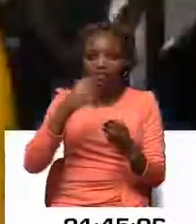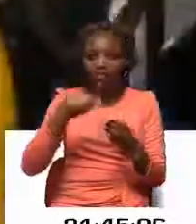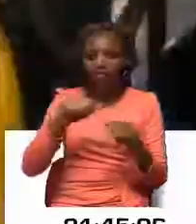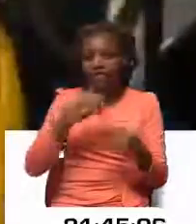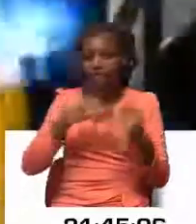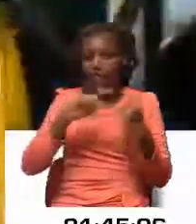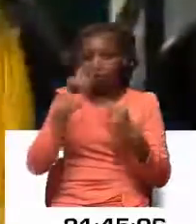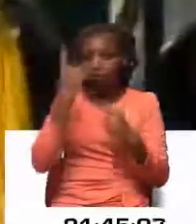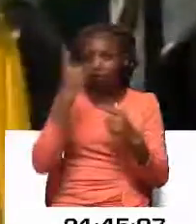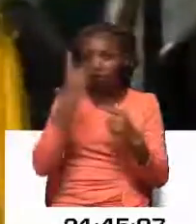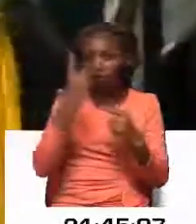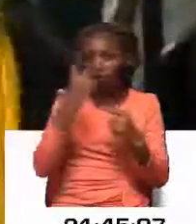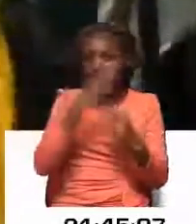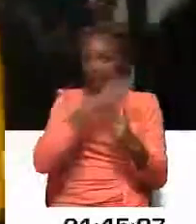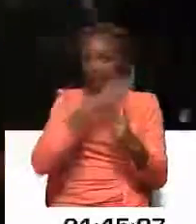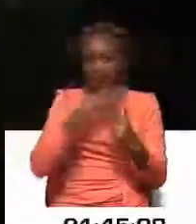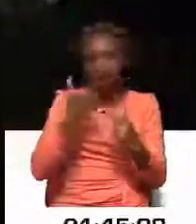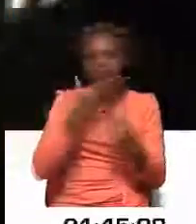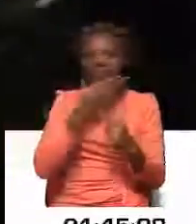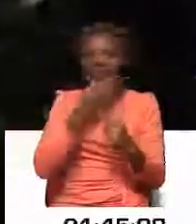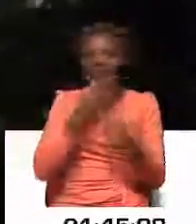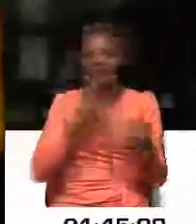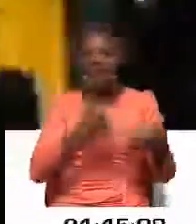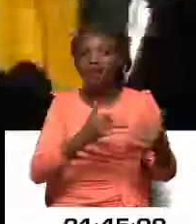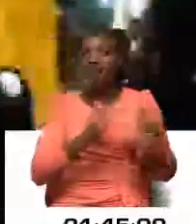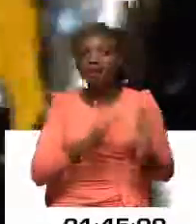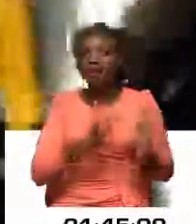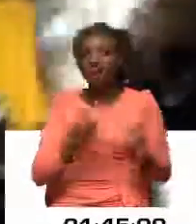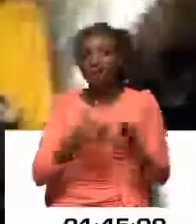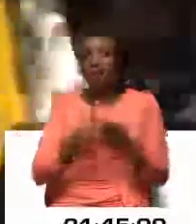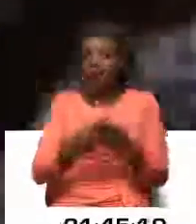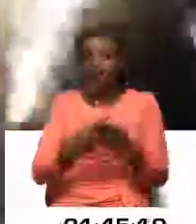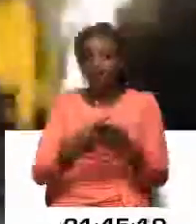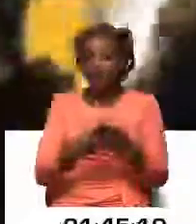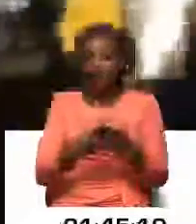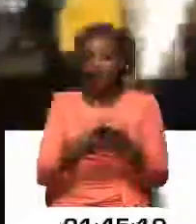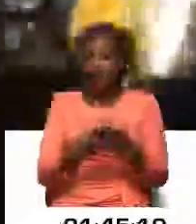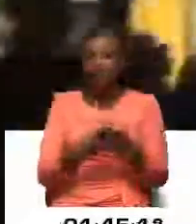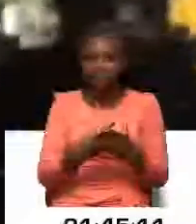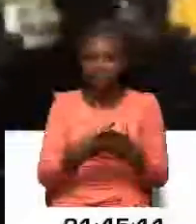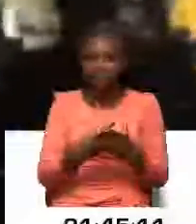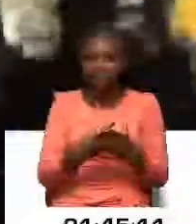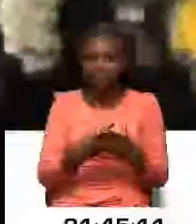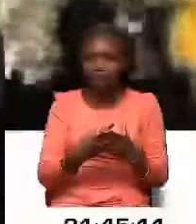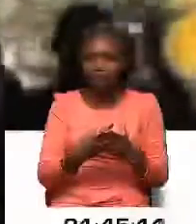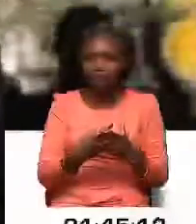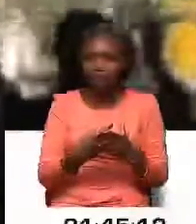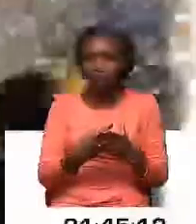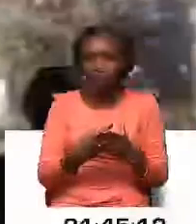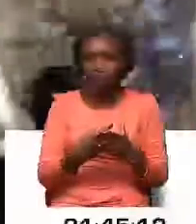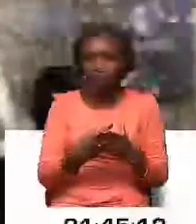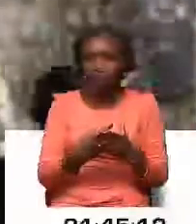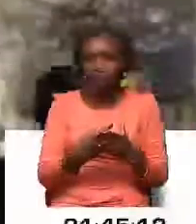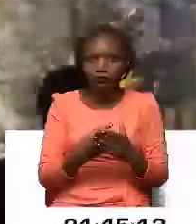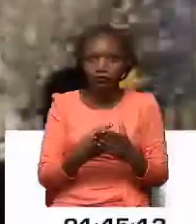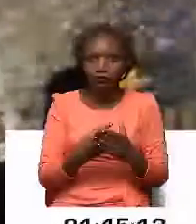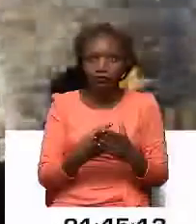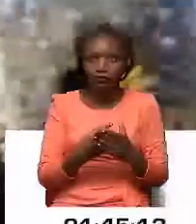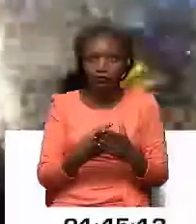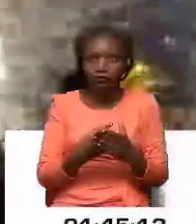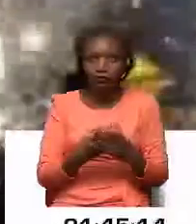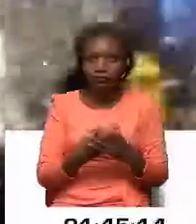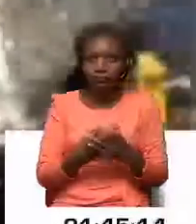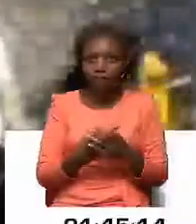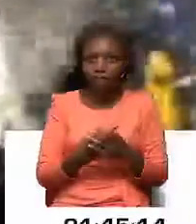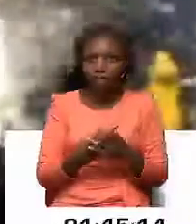kutawazwa mwanamichezo bora wa kiume, pamoja na kunyakua tuzo kubwa zaidi ya usiku huu ya mwanamichezo bora kwa vitengo vyote. Unaishiaje vi